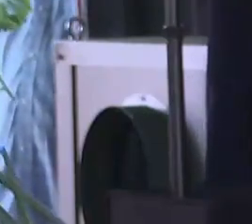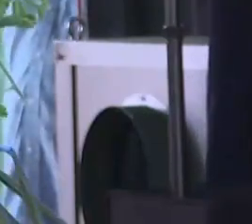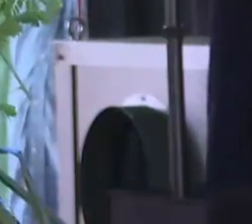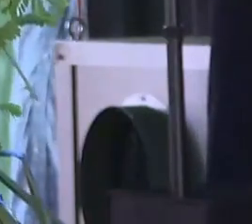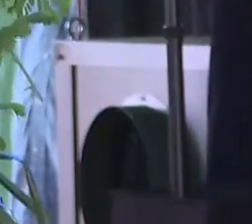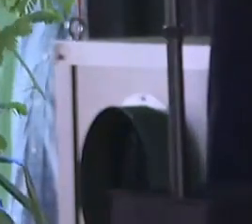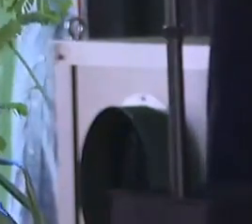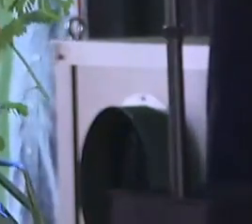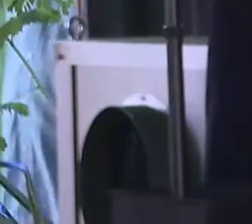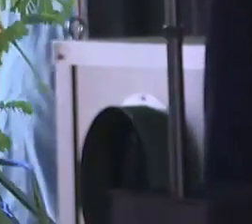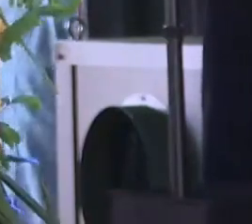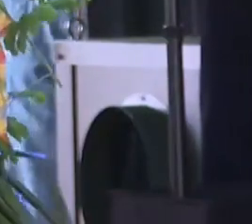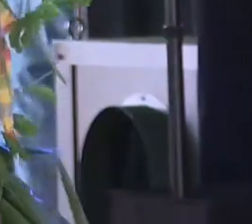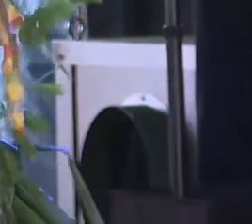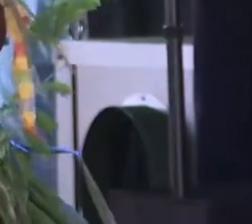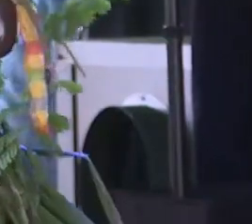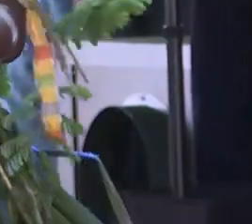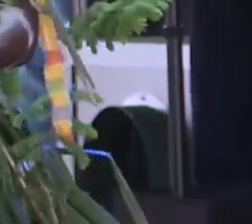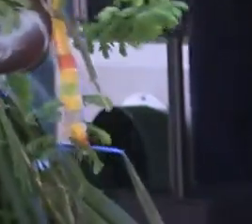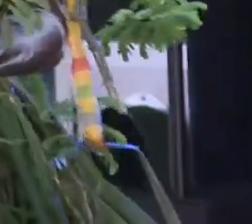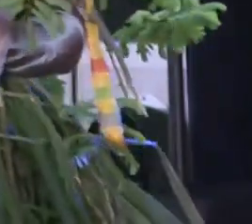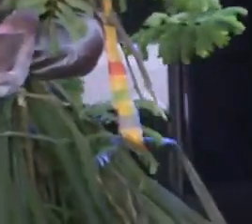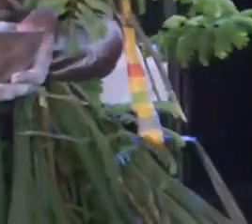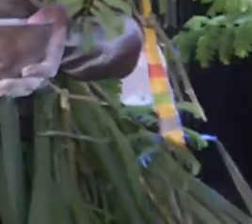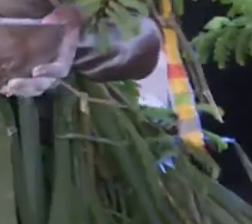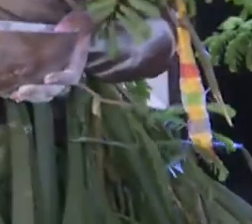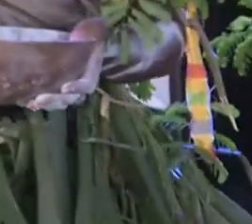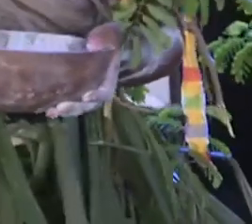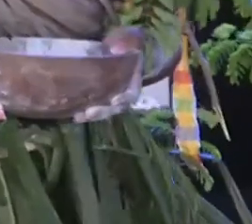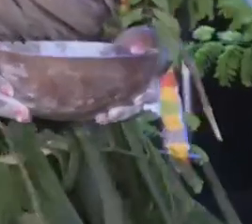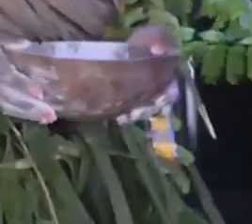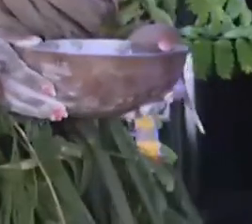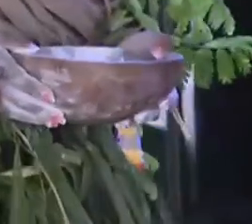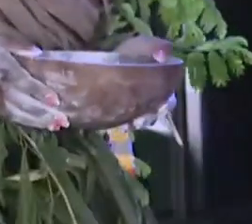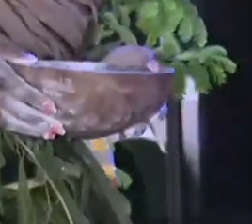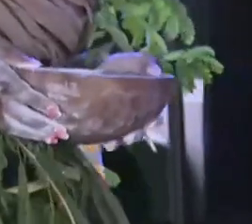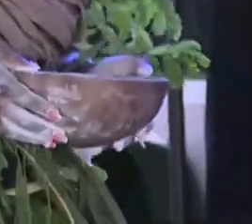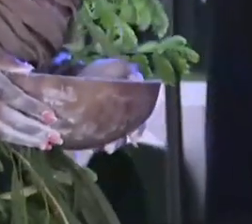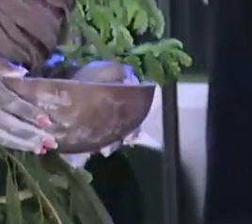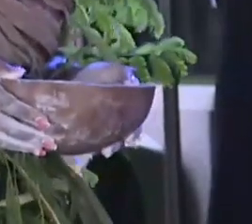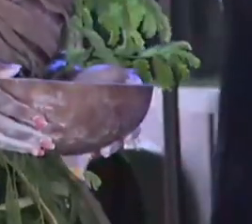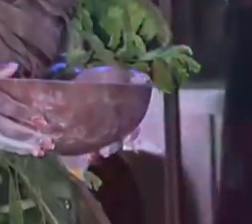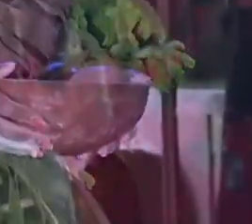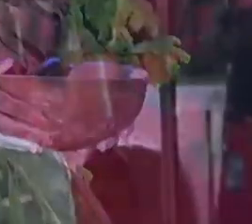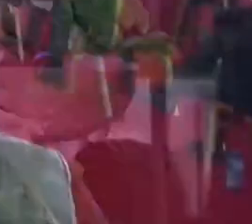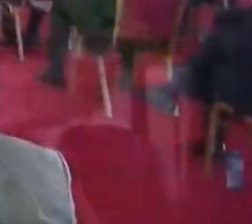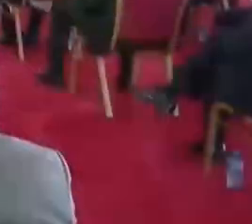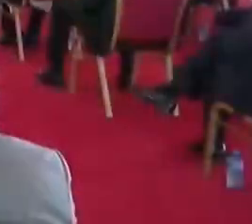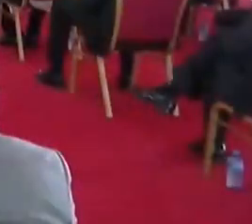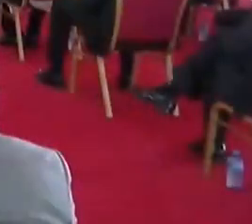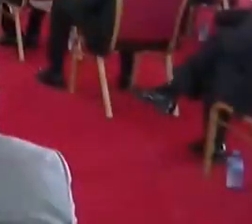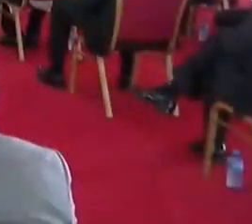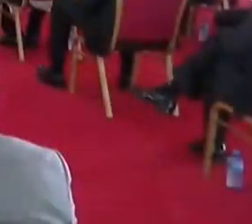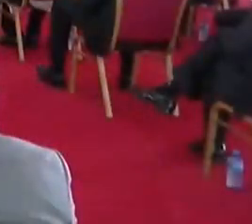not greed. Enni mama, enni